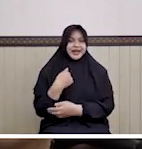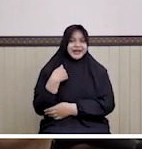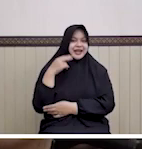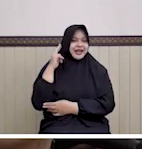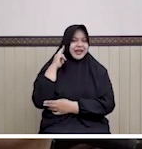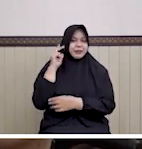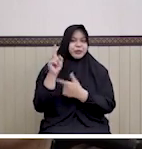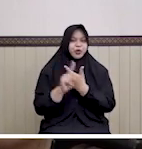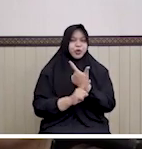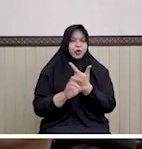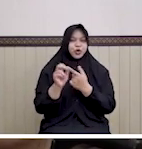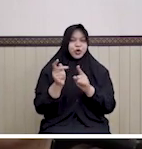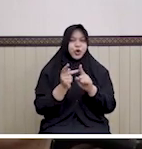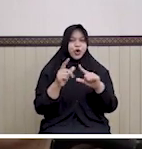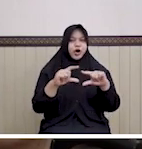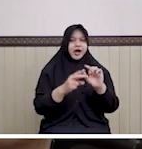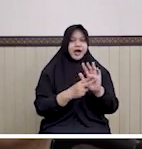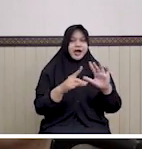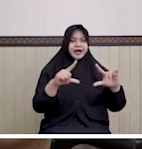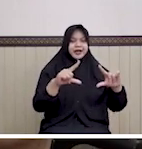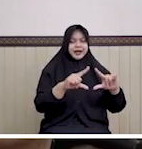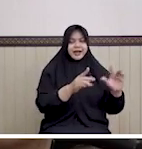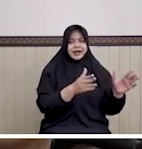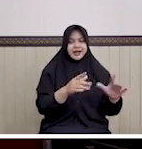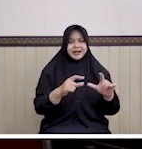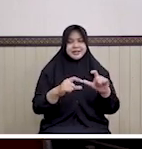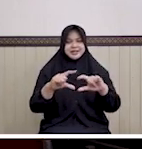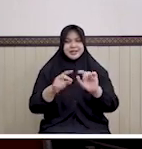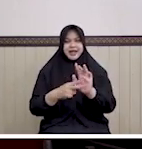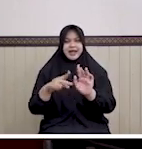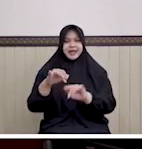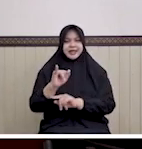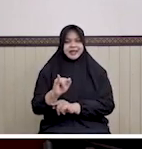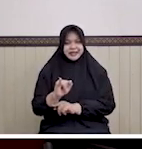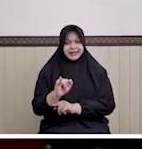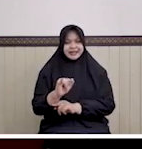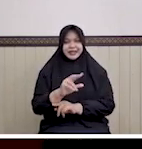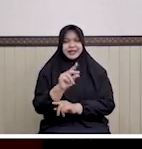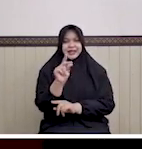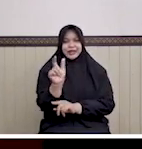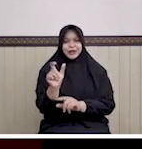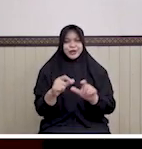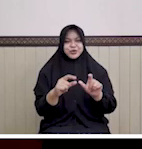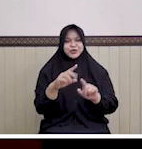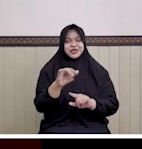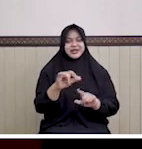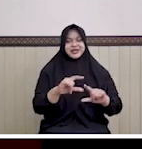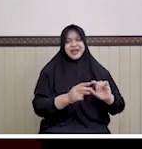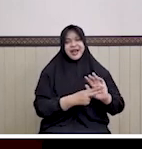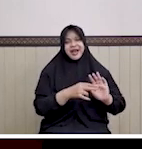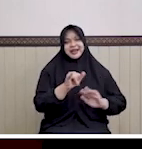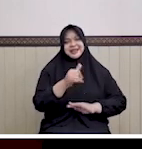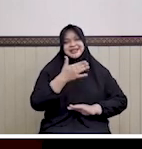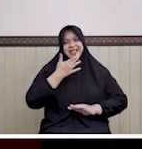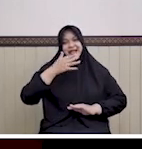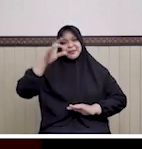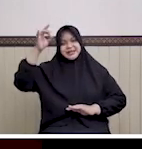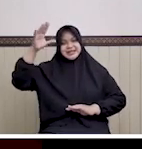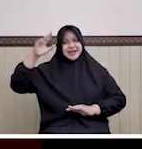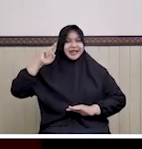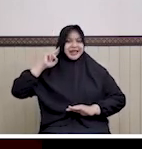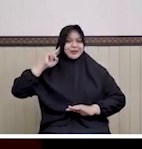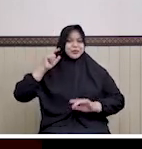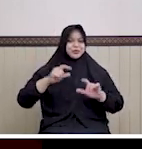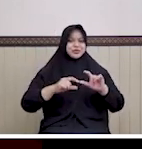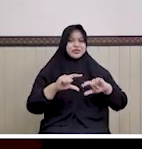ibu Yohana Santi Restiani serus Triani selamat yang Ibu